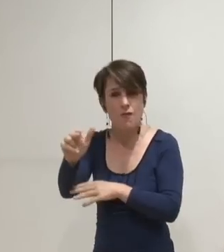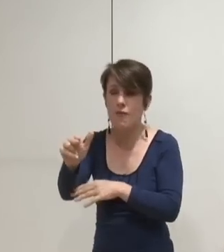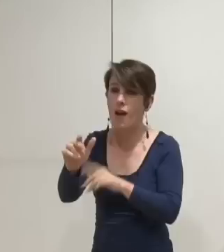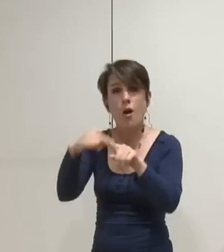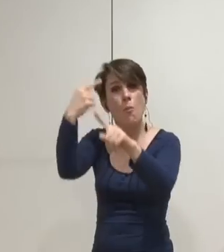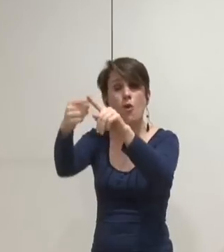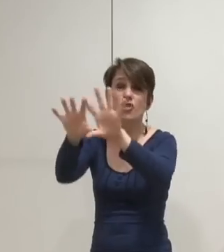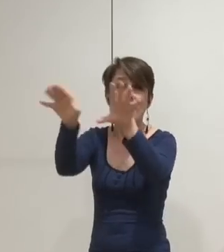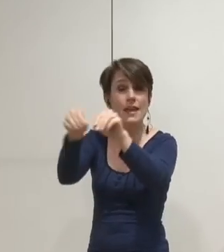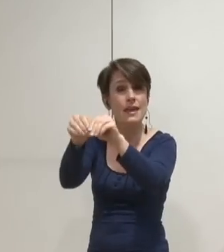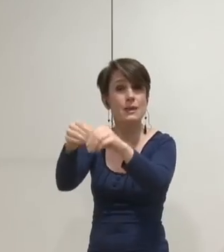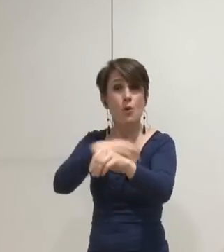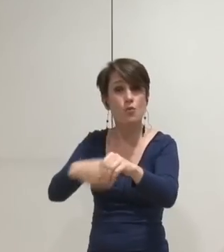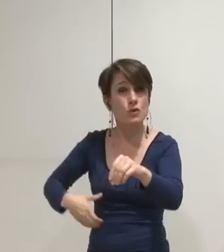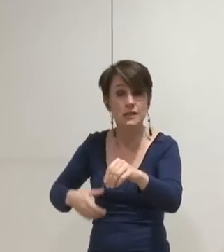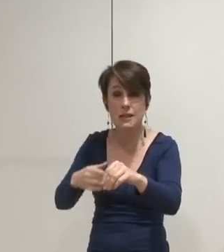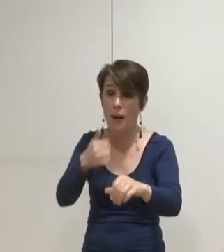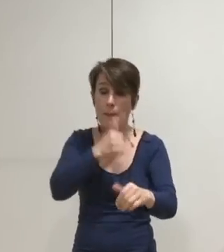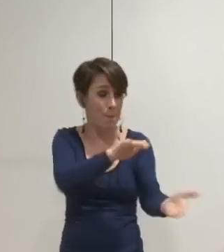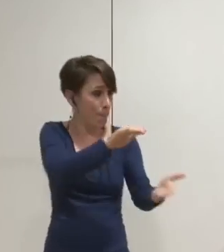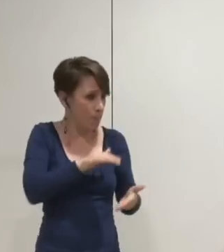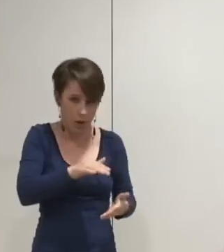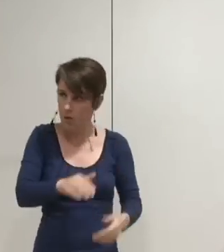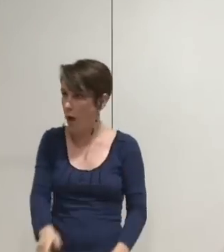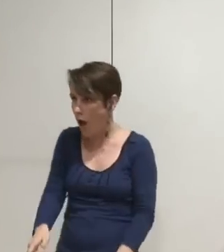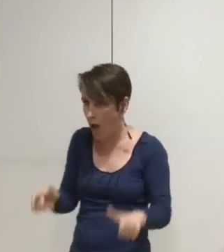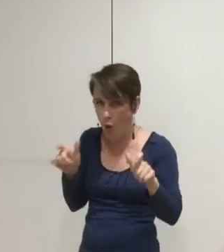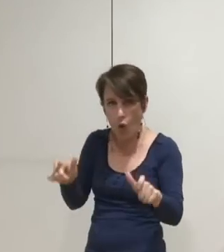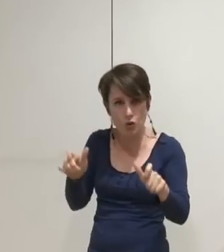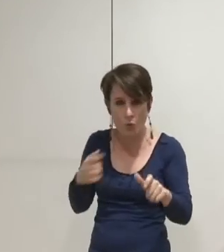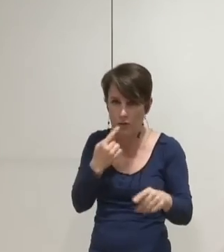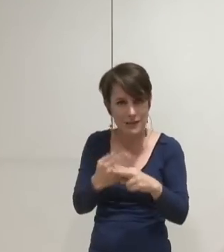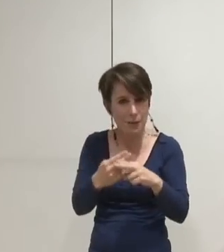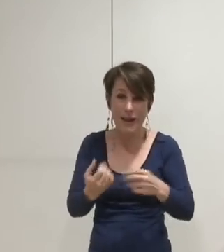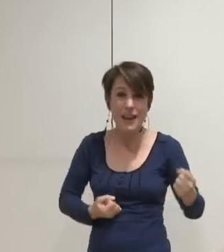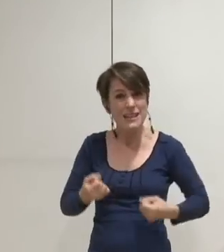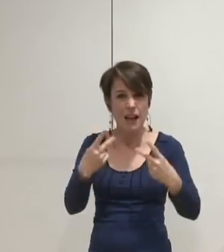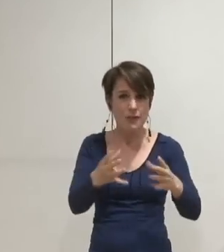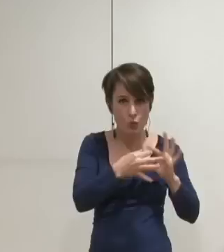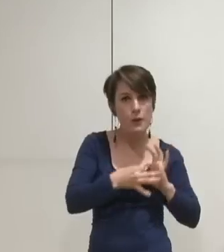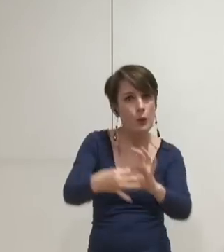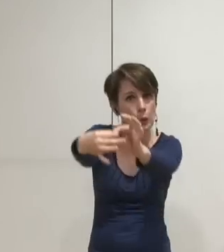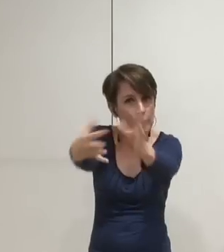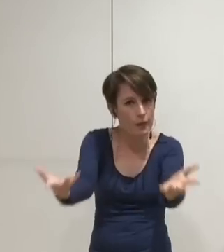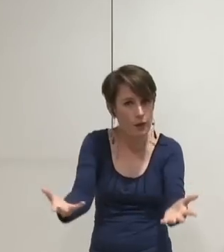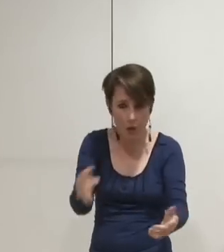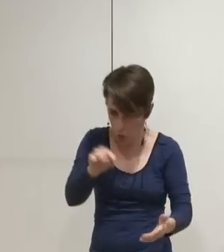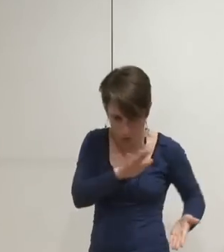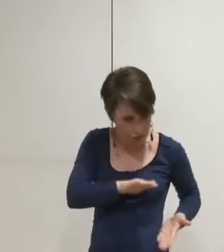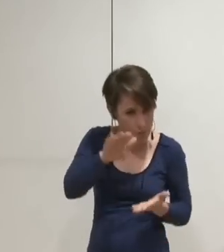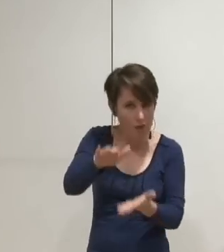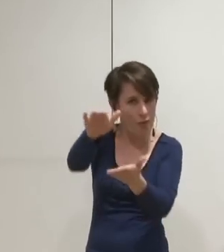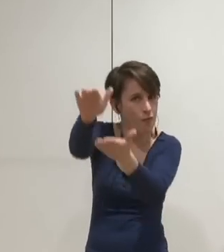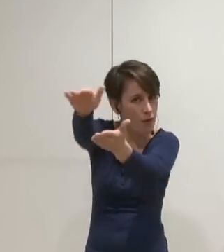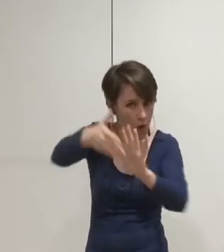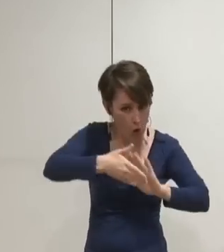service public et c'est la raison pour laquelle nous prenons aujourd'hui la décision que nous nous apprêtons à prendre sans cela il y a rupture du pacte républicain